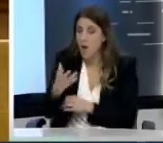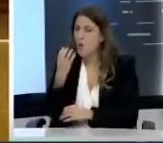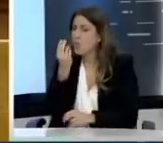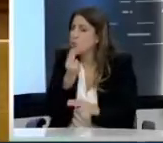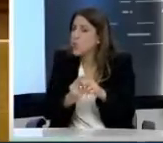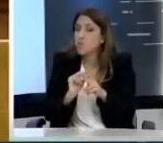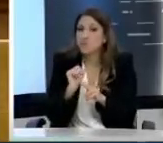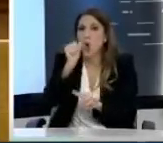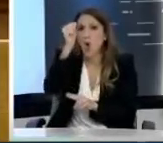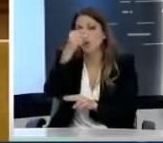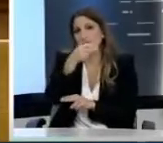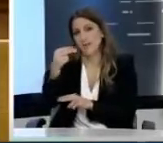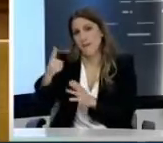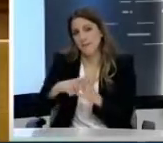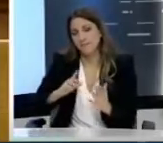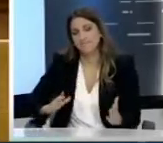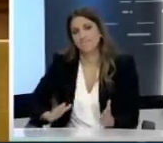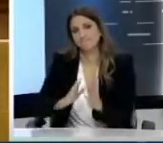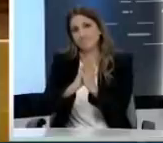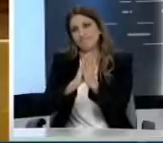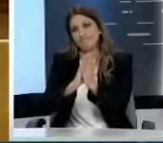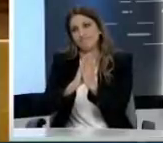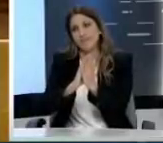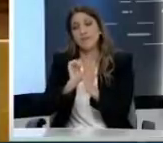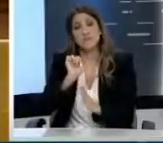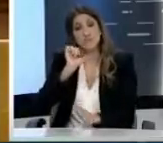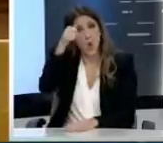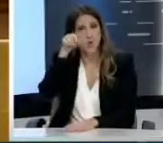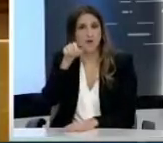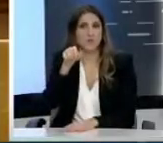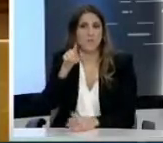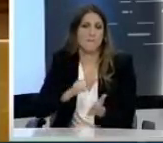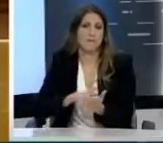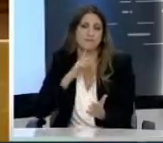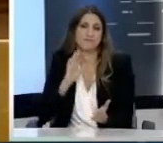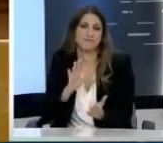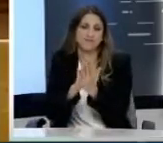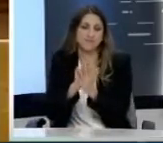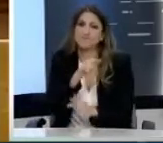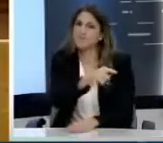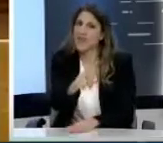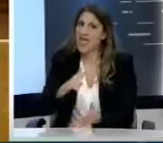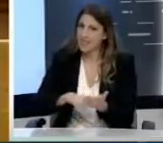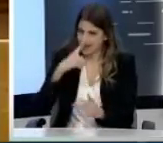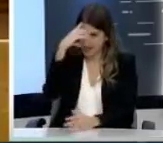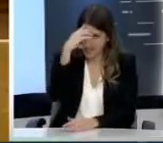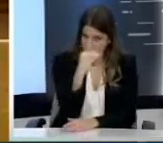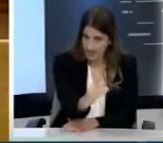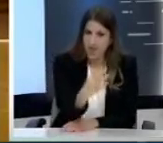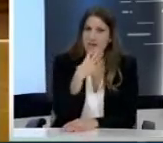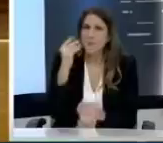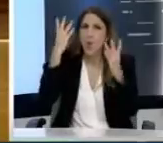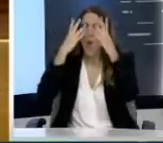ζήτημα που έχουμε να αντιμετωπίσουμε. Αυτό είναι το μεγάλο ζήτημα. Θέλετε να καταλάβετε γιατί το